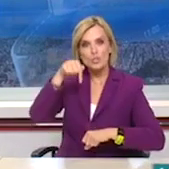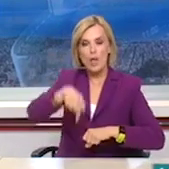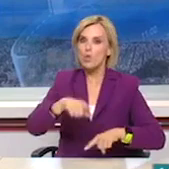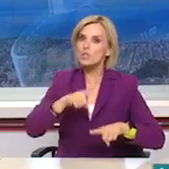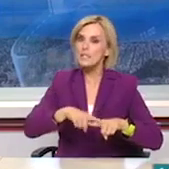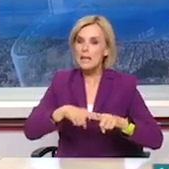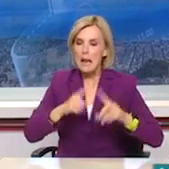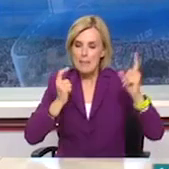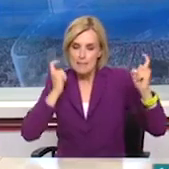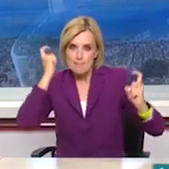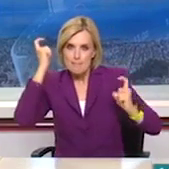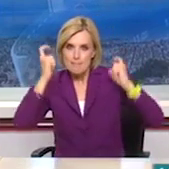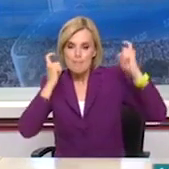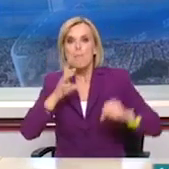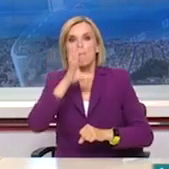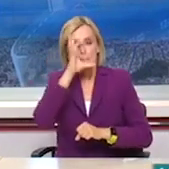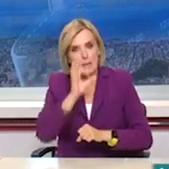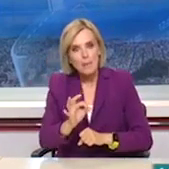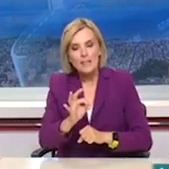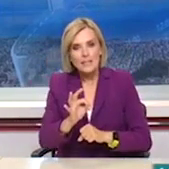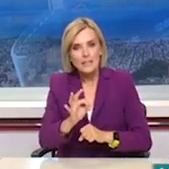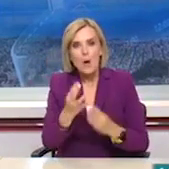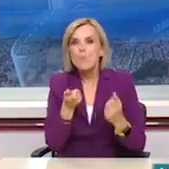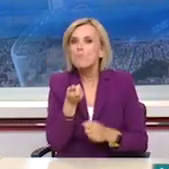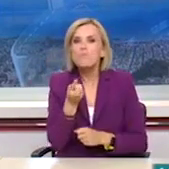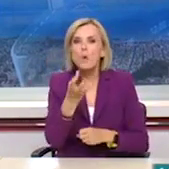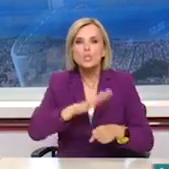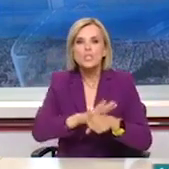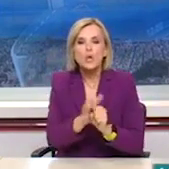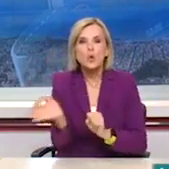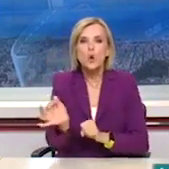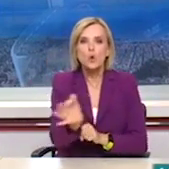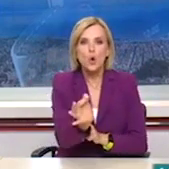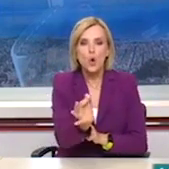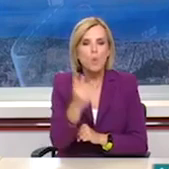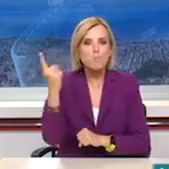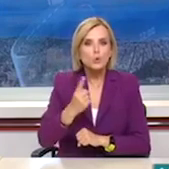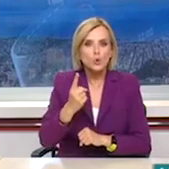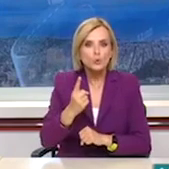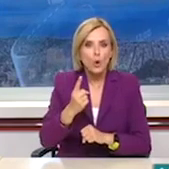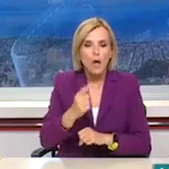μας, είχαμε ένα πραγματικό αριθμό κρουσμάτων πολύ χαμηλότερο του 1% του ελληνικού πληθυσμού.